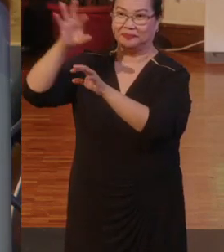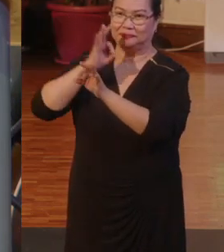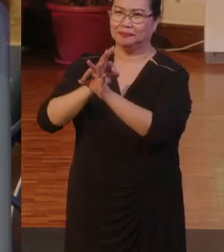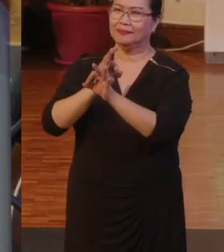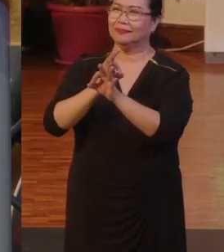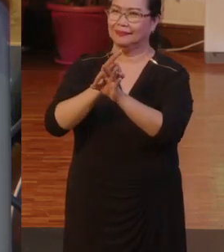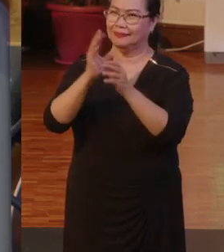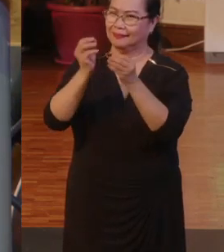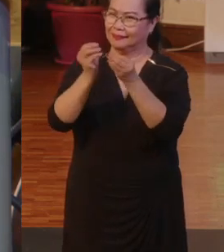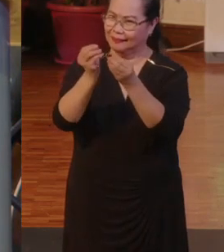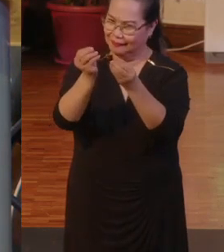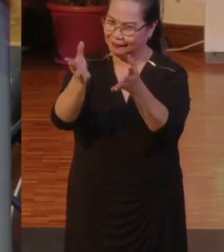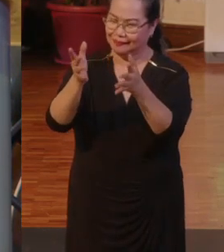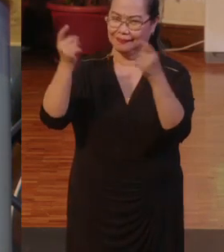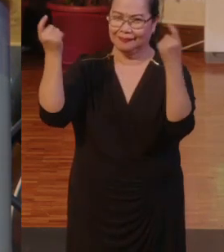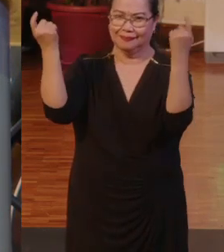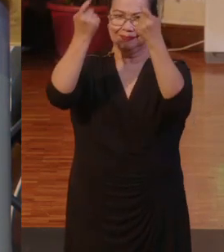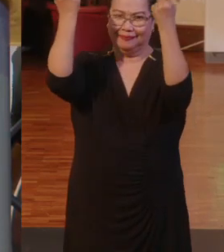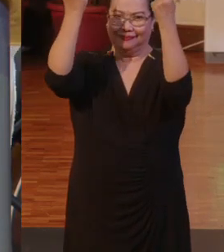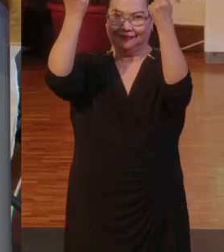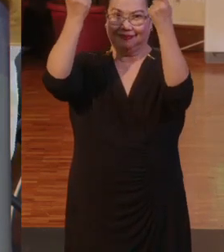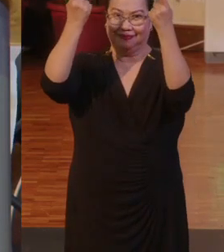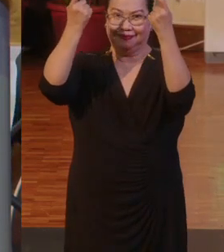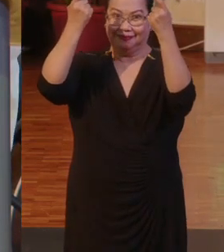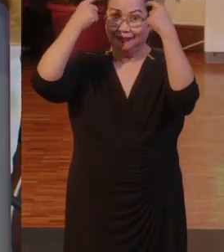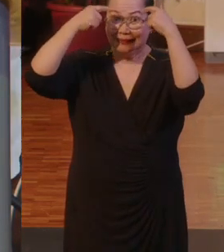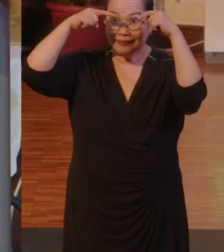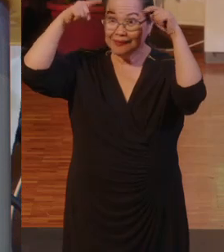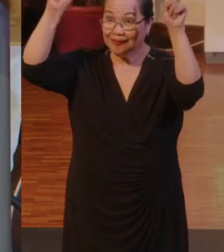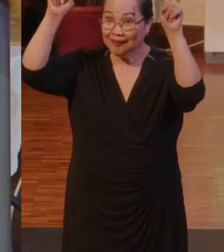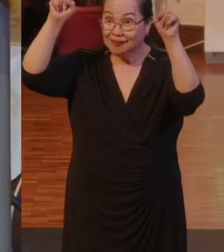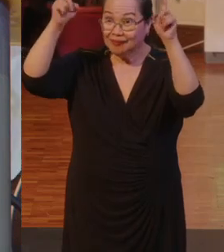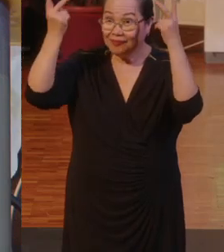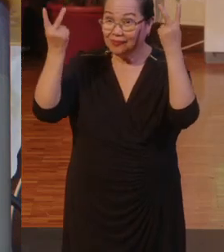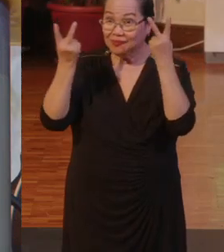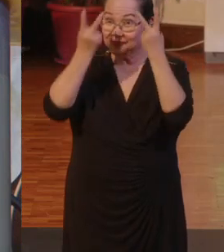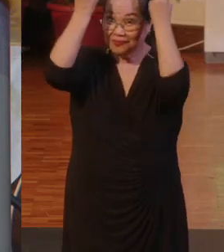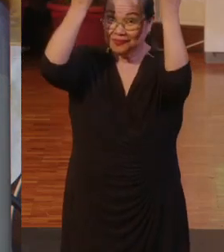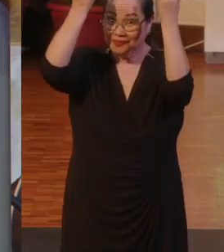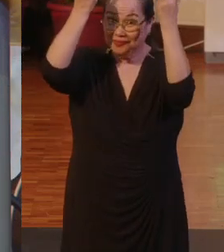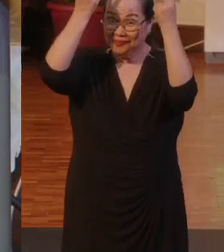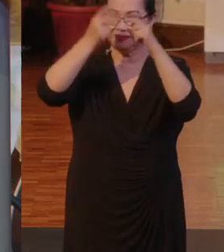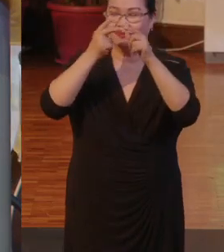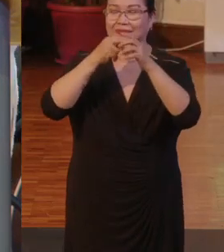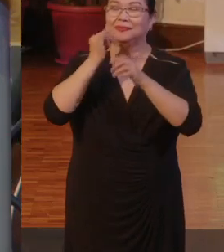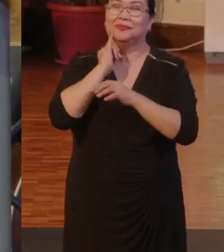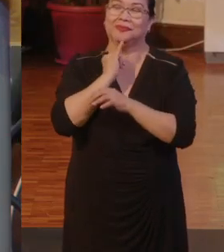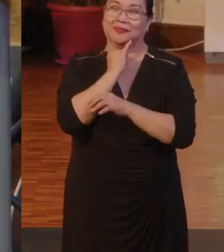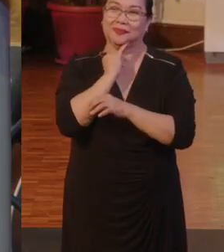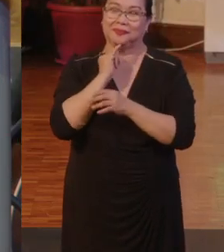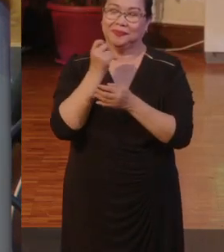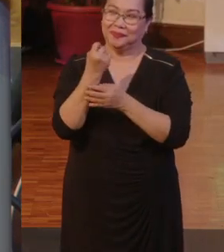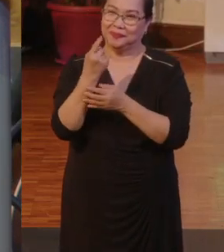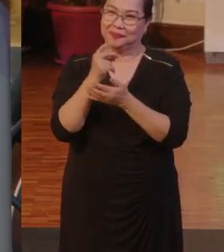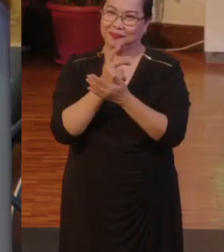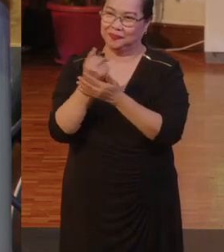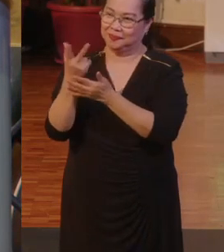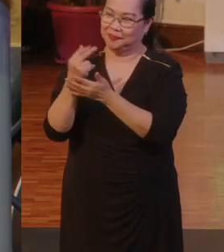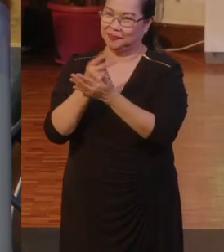at pakikidigma, gayon din katuwang natin ang kanyang Espiritu Santo sa ating